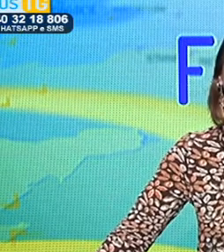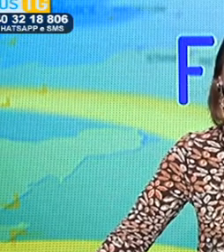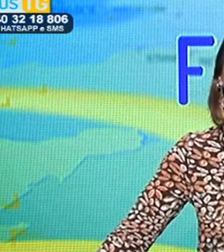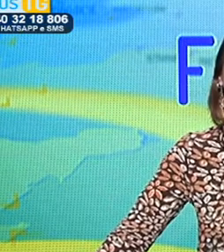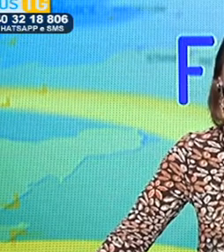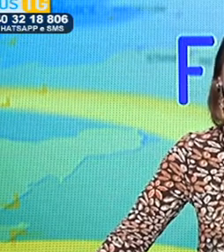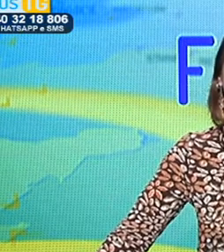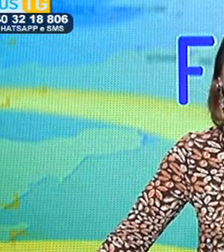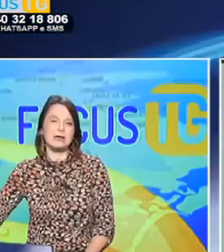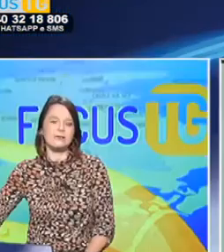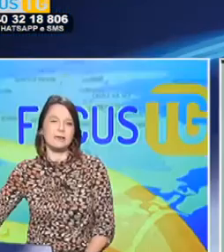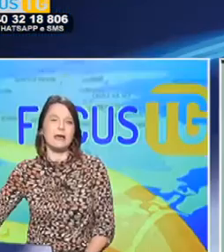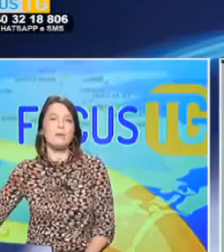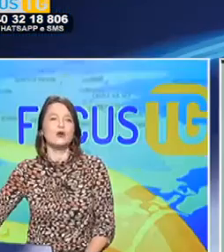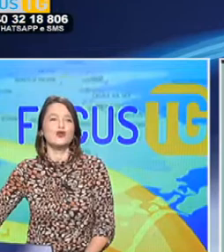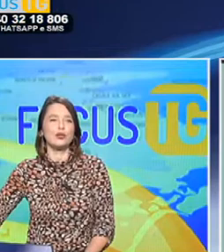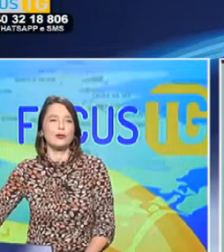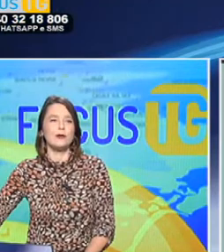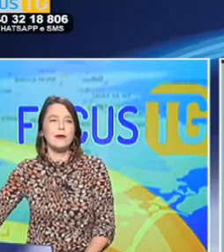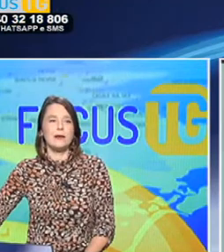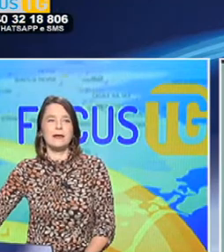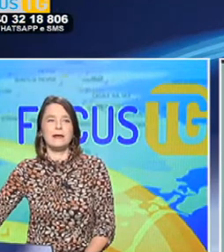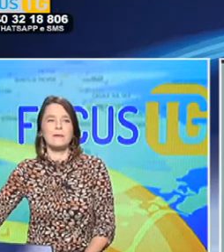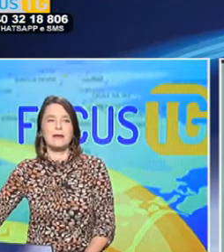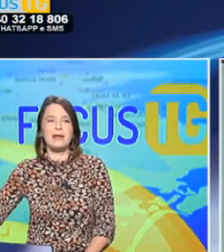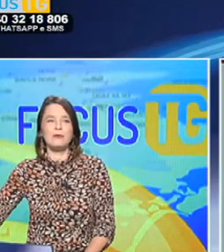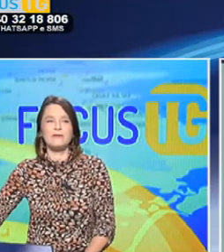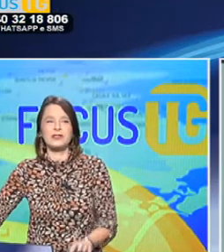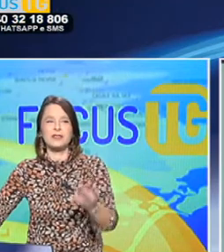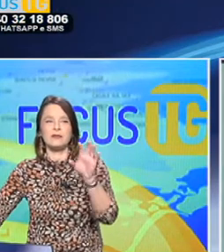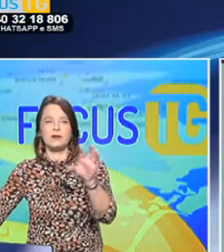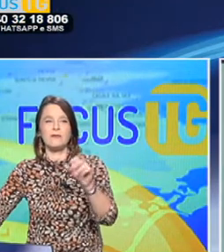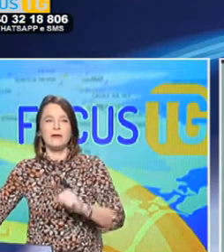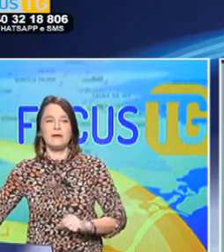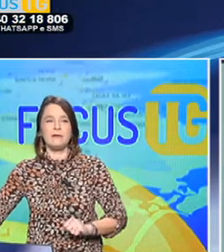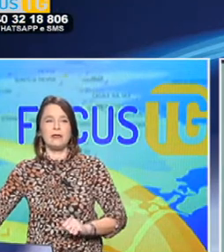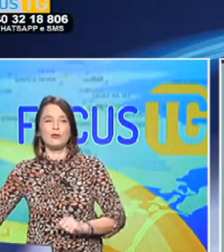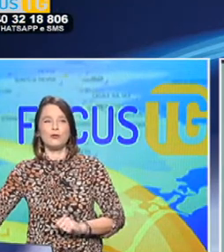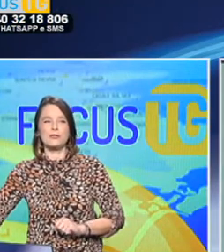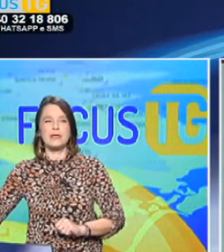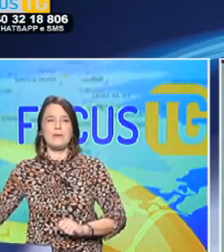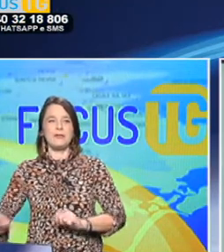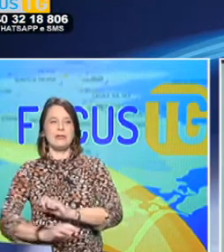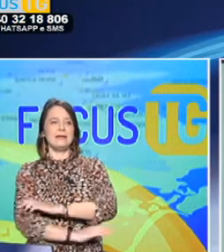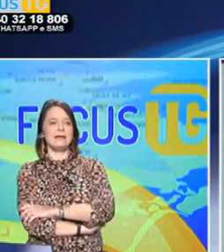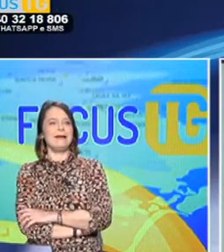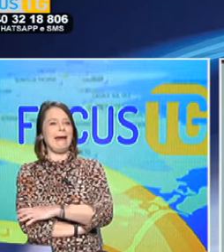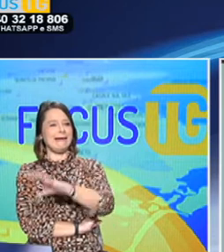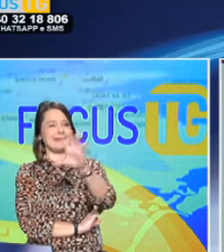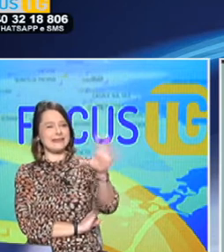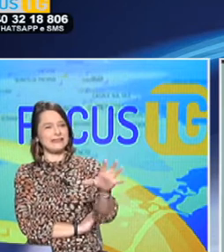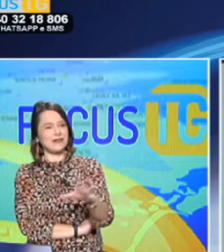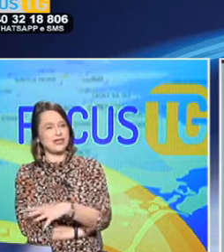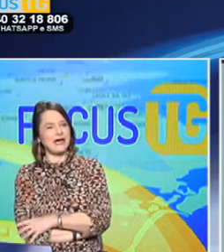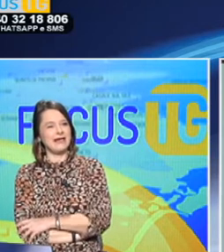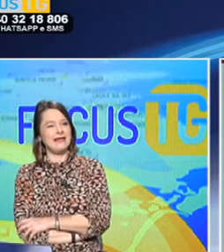collegamento Skype, Gabriella Basso. Gabriella, buongiorno. Parliamo di vaccini, ti trovo, immagino che tu sia nell'area